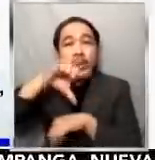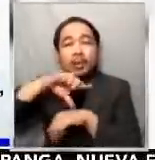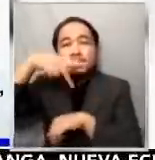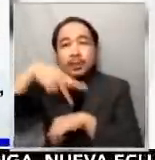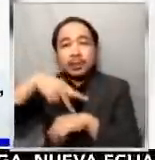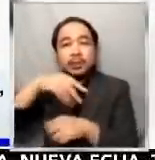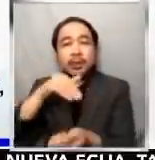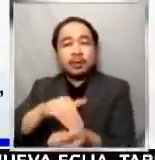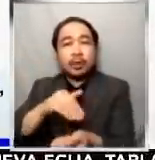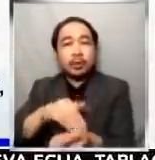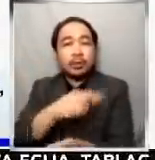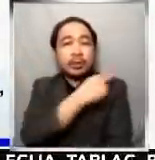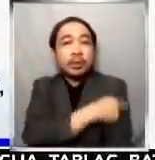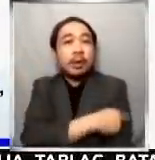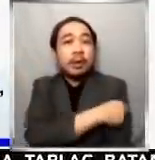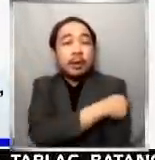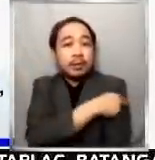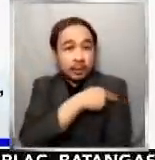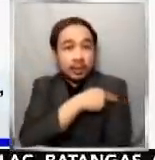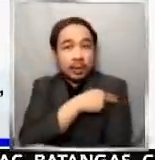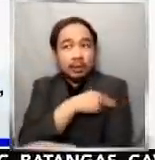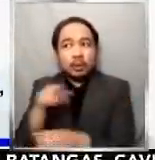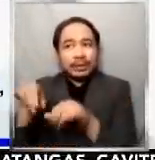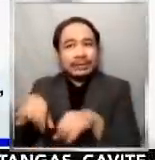tent. But yesterday,